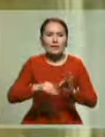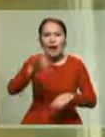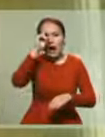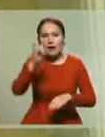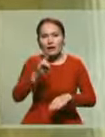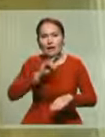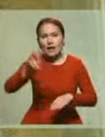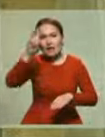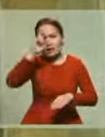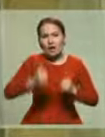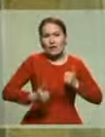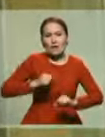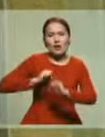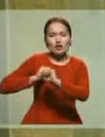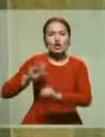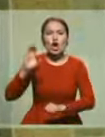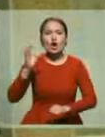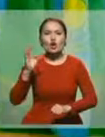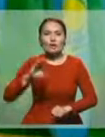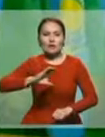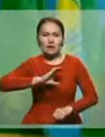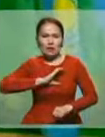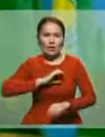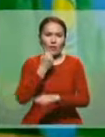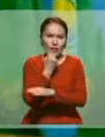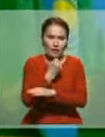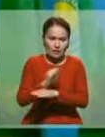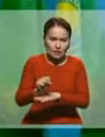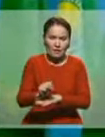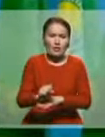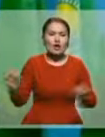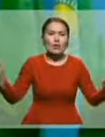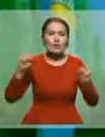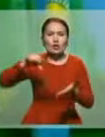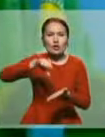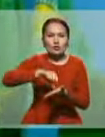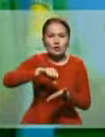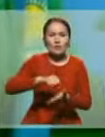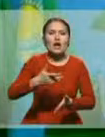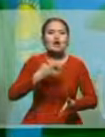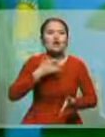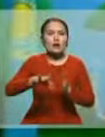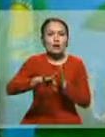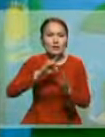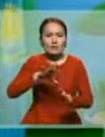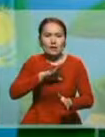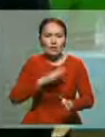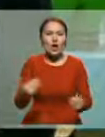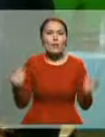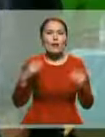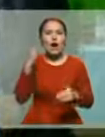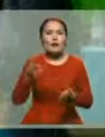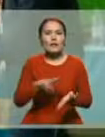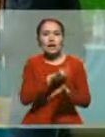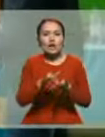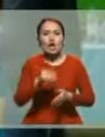елінің қоржына күміс медаль салған Ислам Байрамуков сайлауға қатысуға дауыс беру әрбір Қазақстан азаматының борышы деп біледі. Ардагер спортшы бүгін Алматы